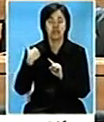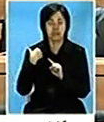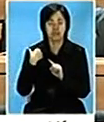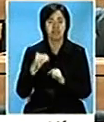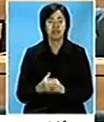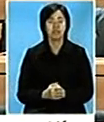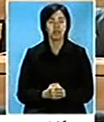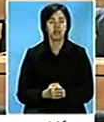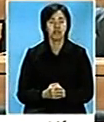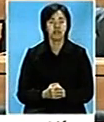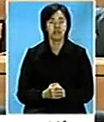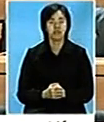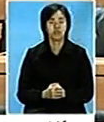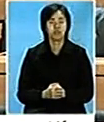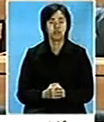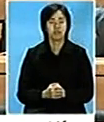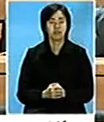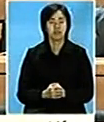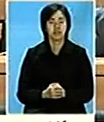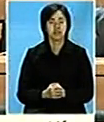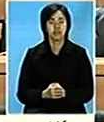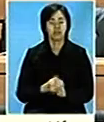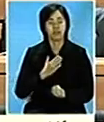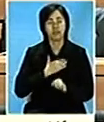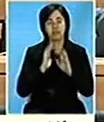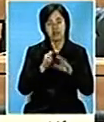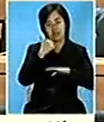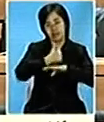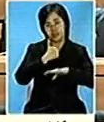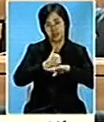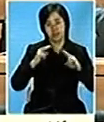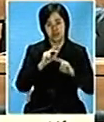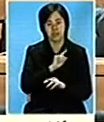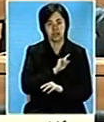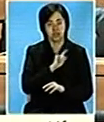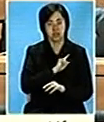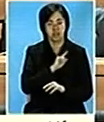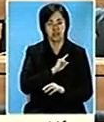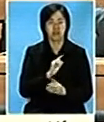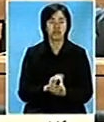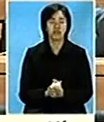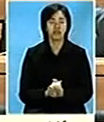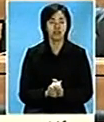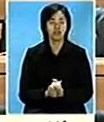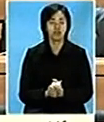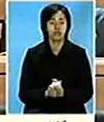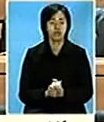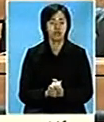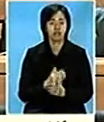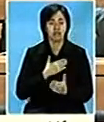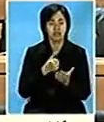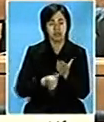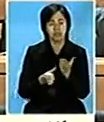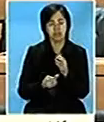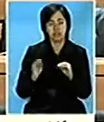ให้กับประเทศชาติได้ทั้งอ้อมจุดนี้ผมอยากจะฝากท่านรัฐมนตรีนะครับว่าเราไม่ได้ขึ้นภาษีบาป